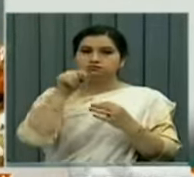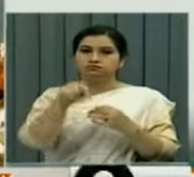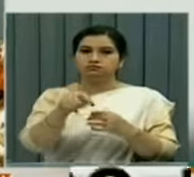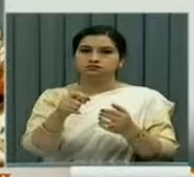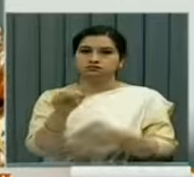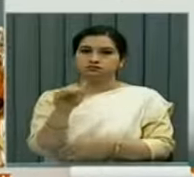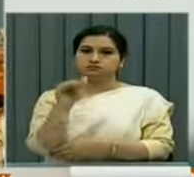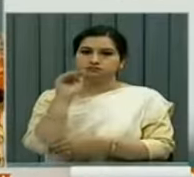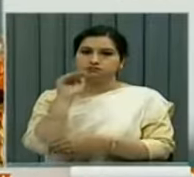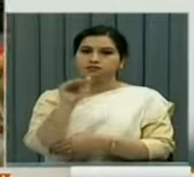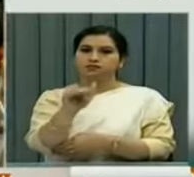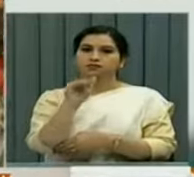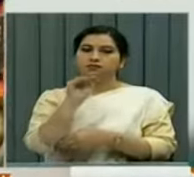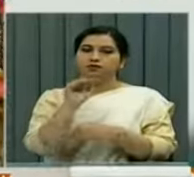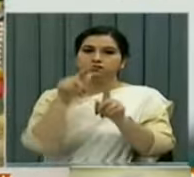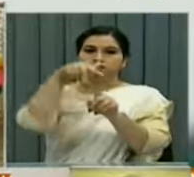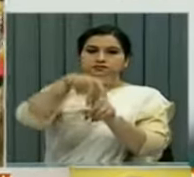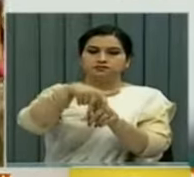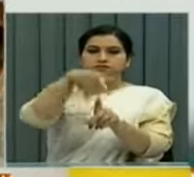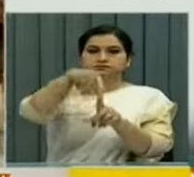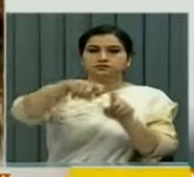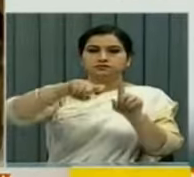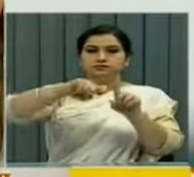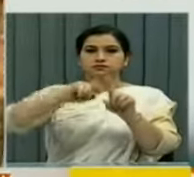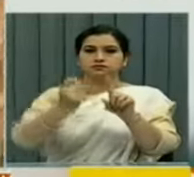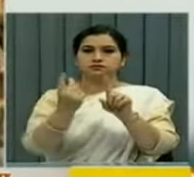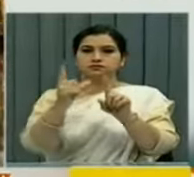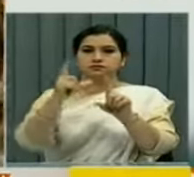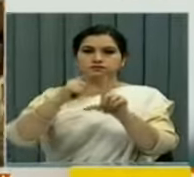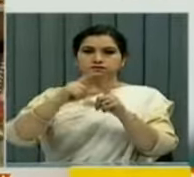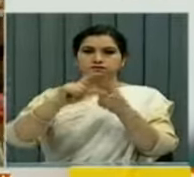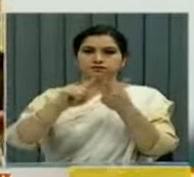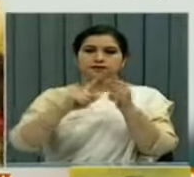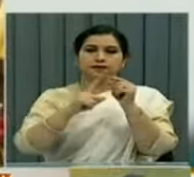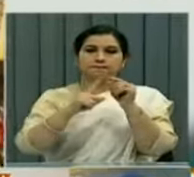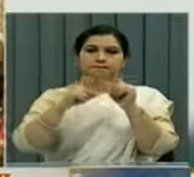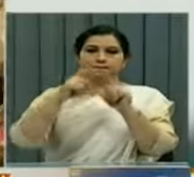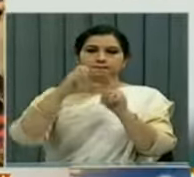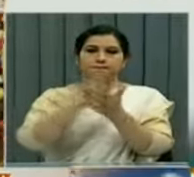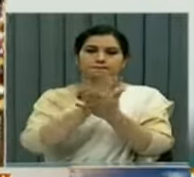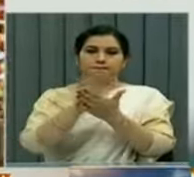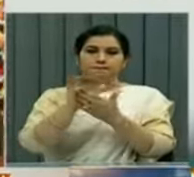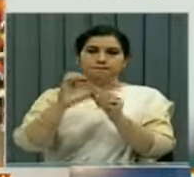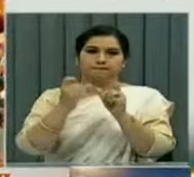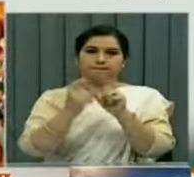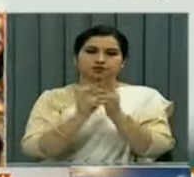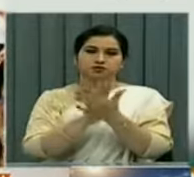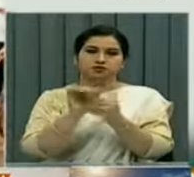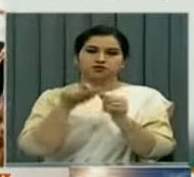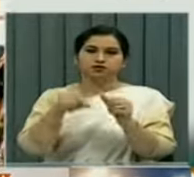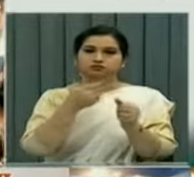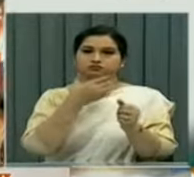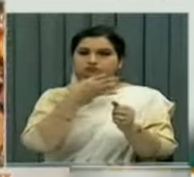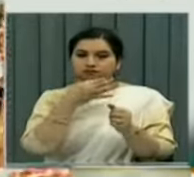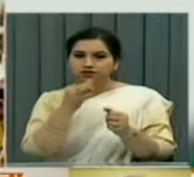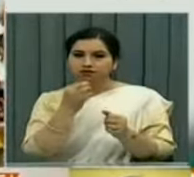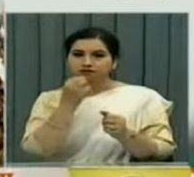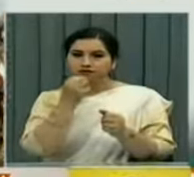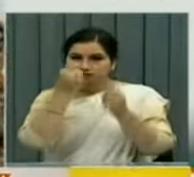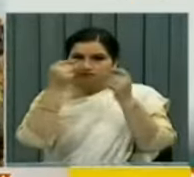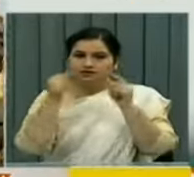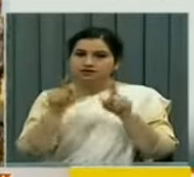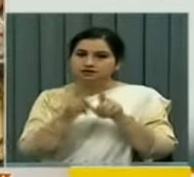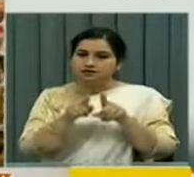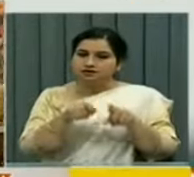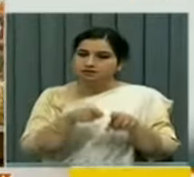स्मगलर पकड़ा जाता है आप उसे पूछिए, वो कहता मैं सबसे बच सकता हूँ, ऊंट से नहीं बच सकता। क्योंकि ऊंट की जो चाल होती है, एक तो